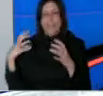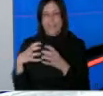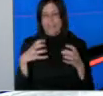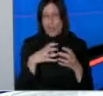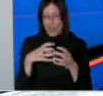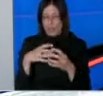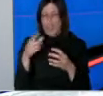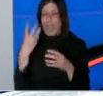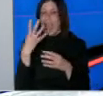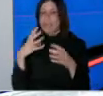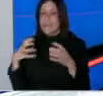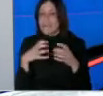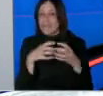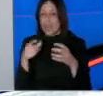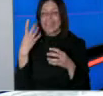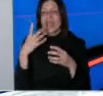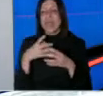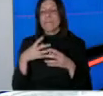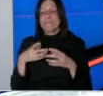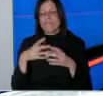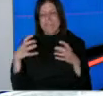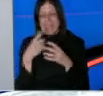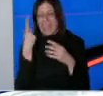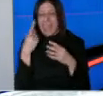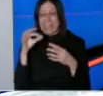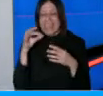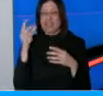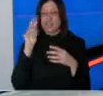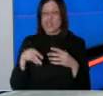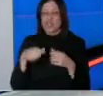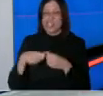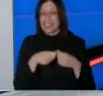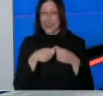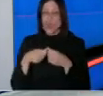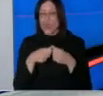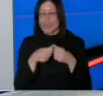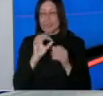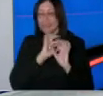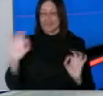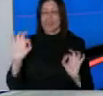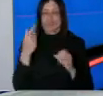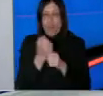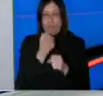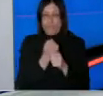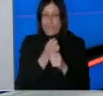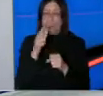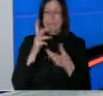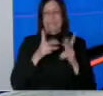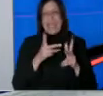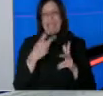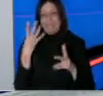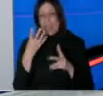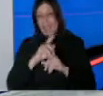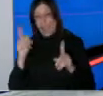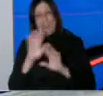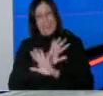מבין ארבע המפלגות האלה, המפלגה היחידה שיש לה ארגון יום בחירות עובד, זו מרץ. היחידה. לשלושת האחרות אין ארגון יום בחירות, הם לא יש יודעים... יש